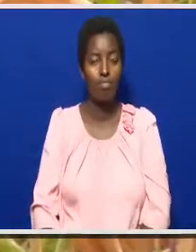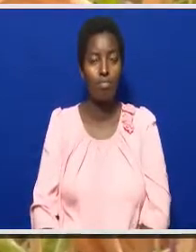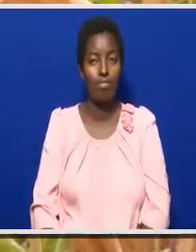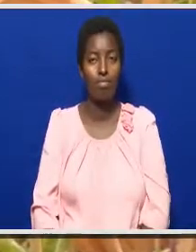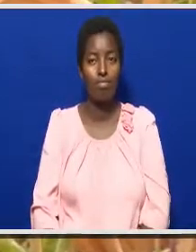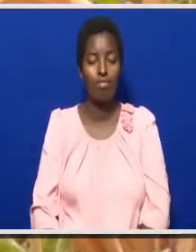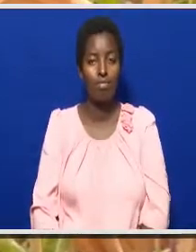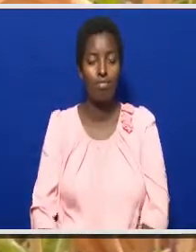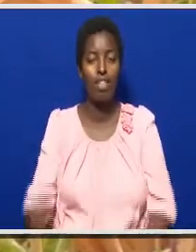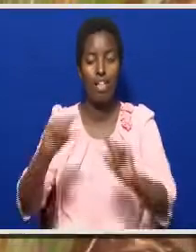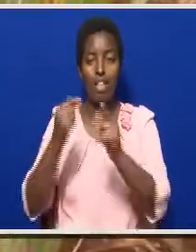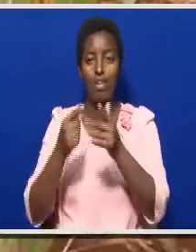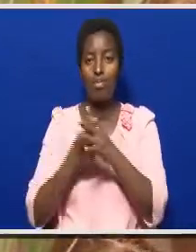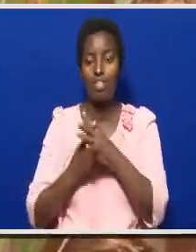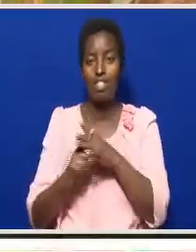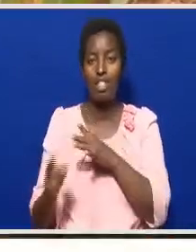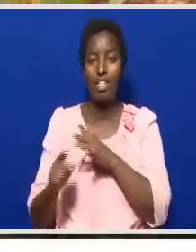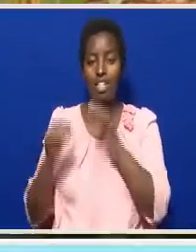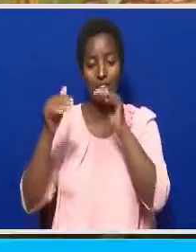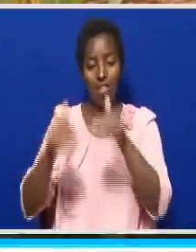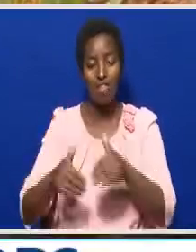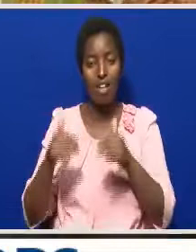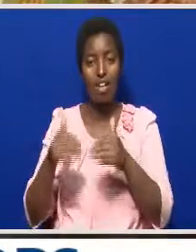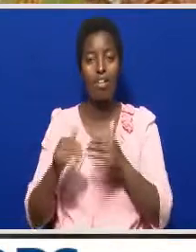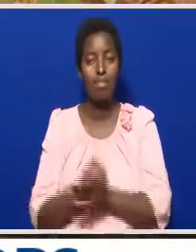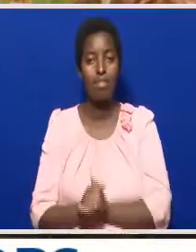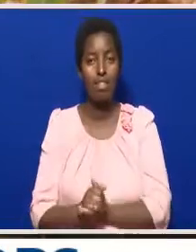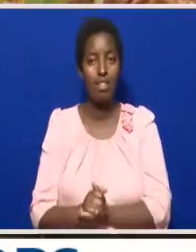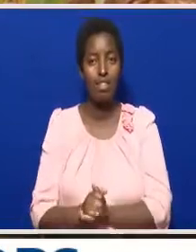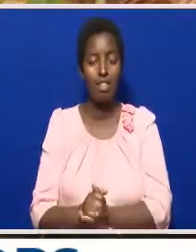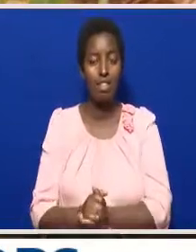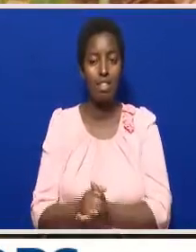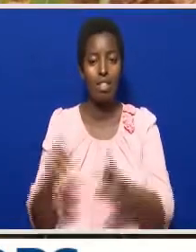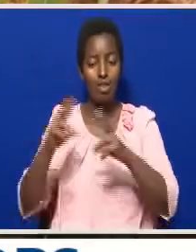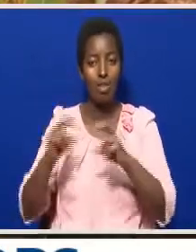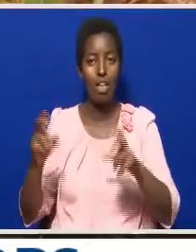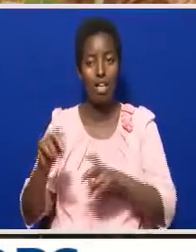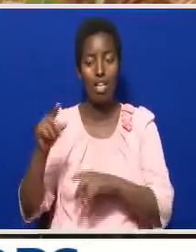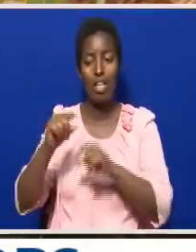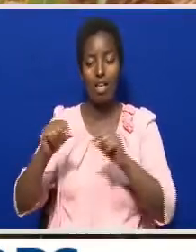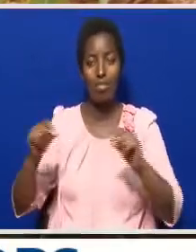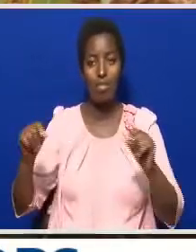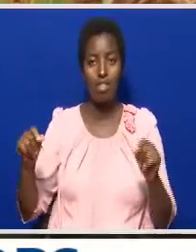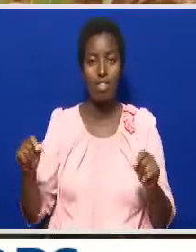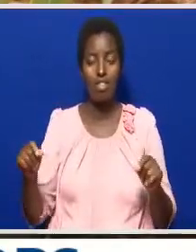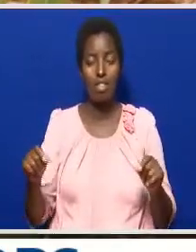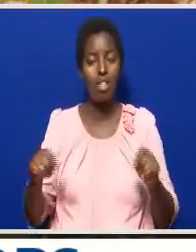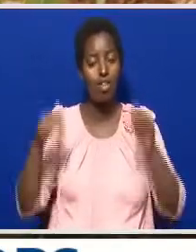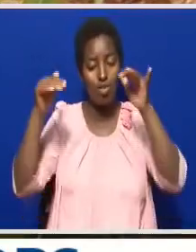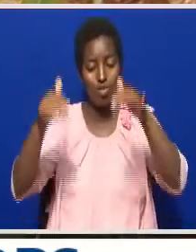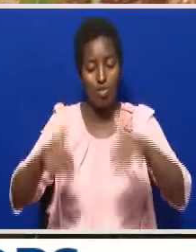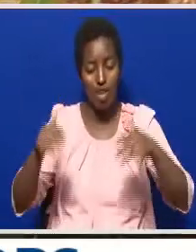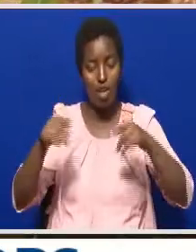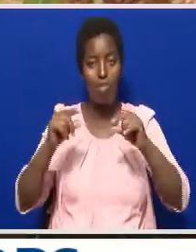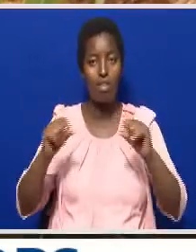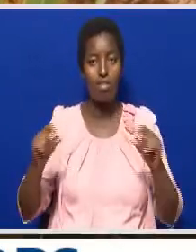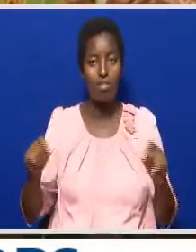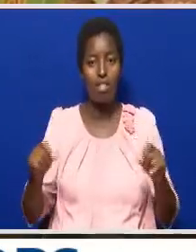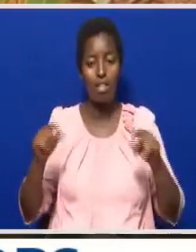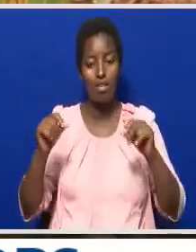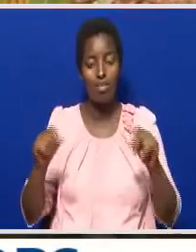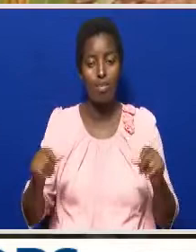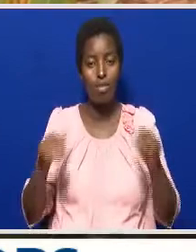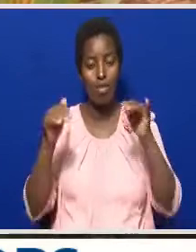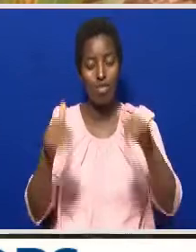Na hiyo kikundi tulianza kulima kusudi tutafute mbegu, tulime mbegu. Ile mbegu